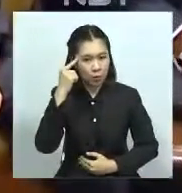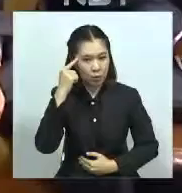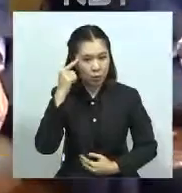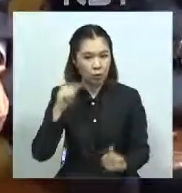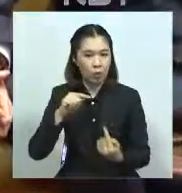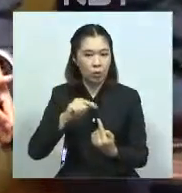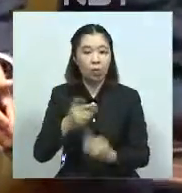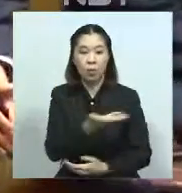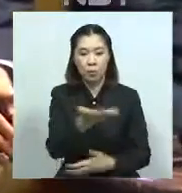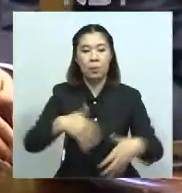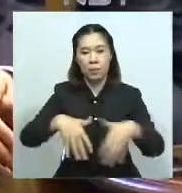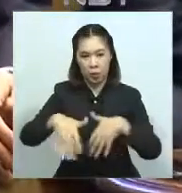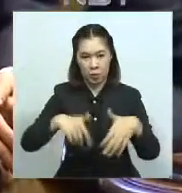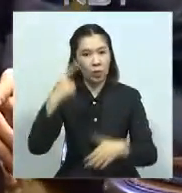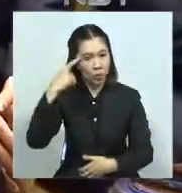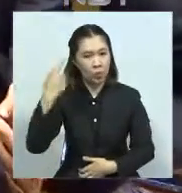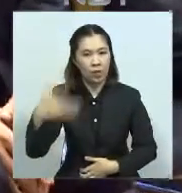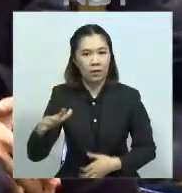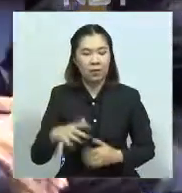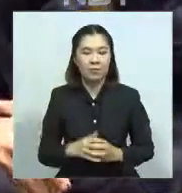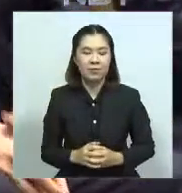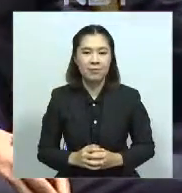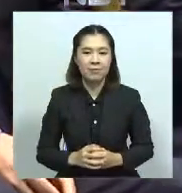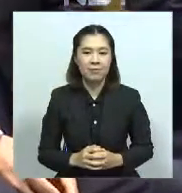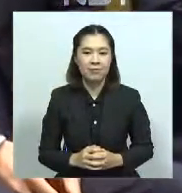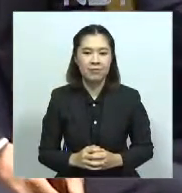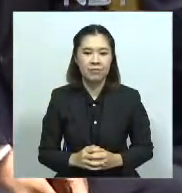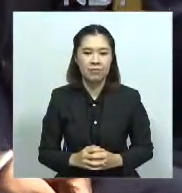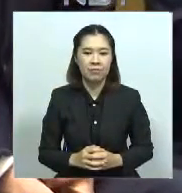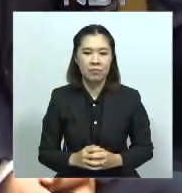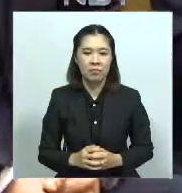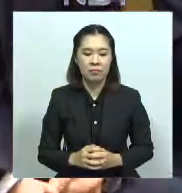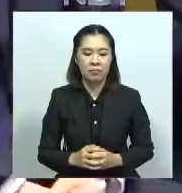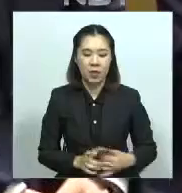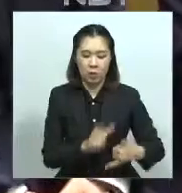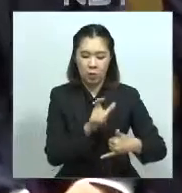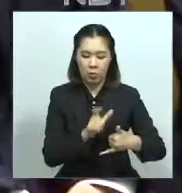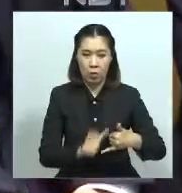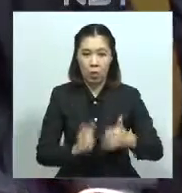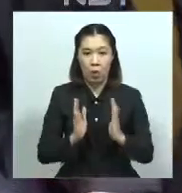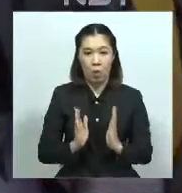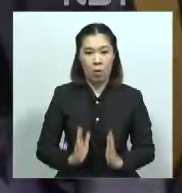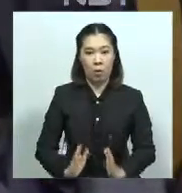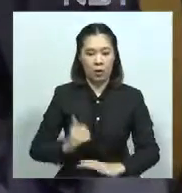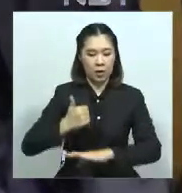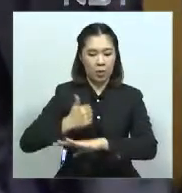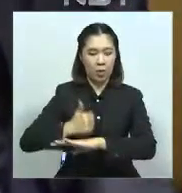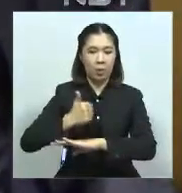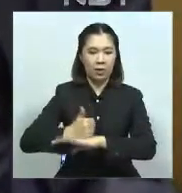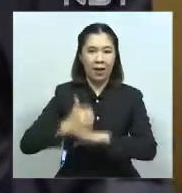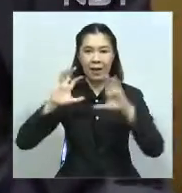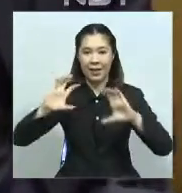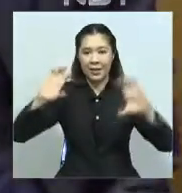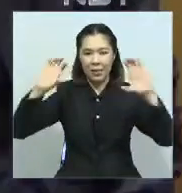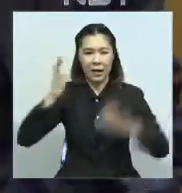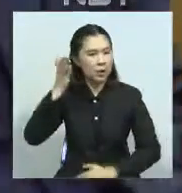สาธารณะมาพอสมควรแล้วว่าในแง่ของตัวบุคคลที่จะเป็นหัวหน้ารัฐบาลต่